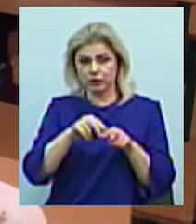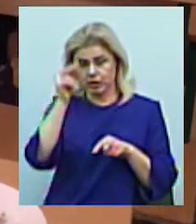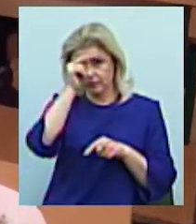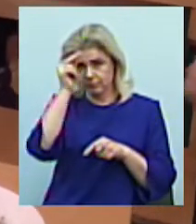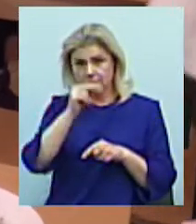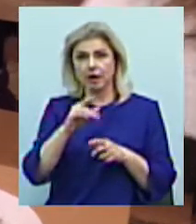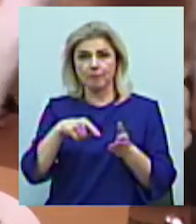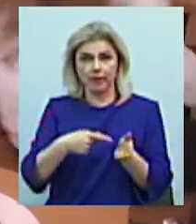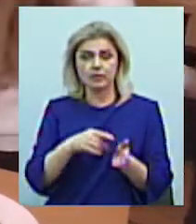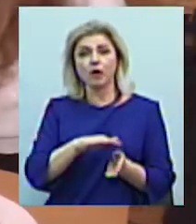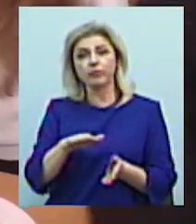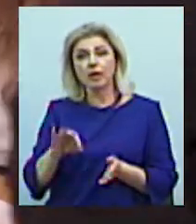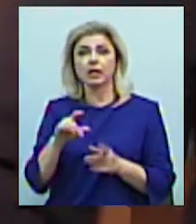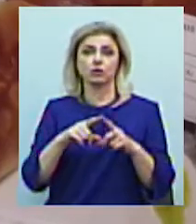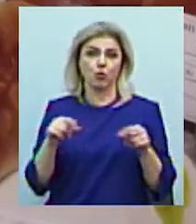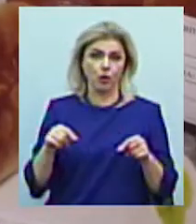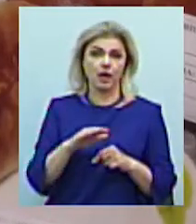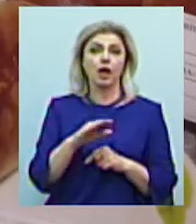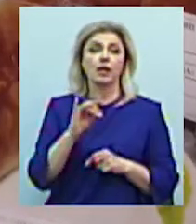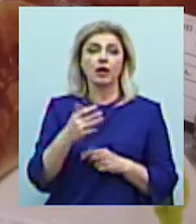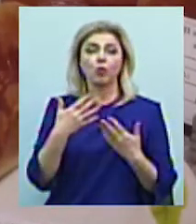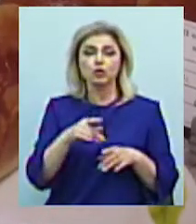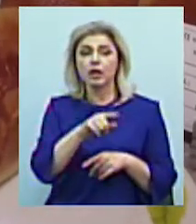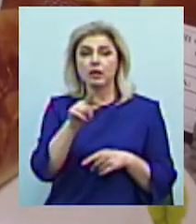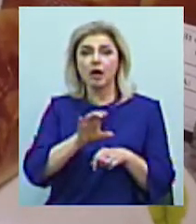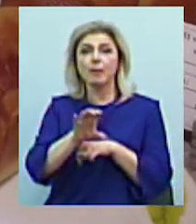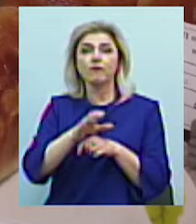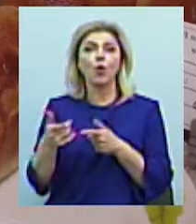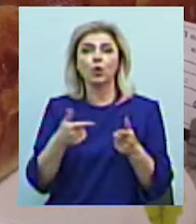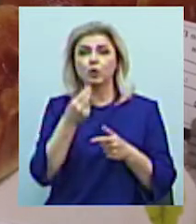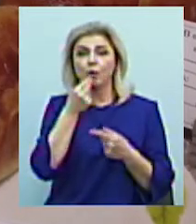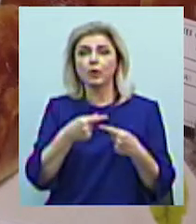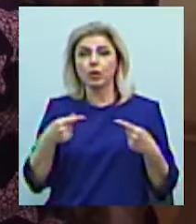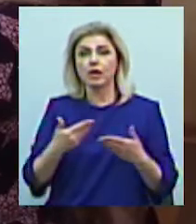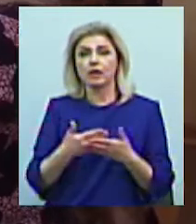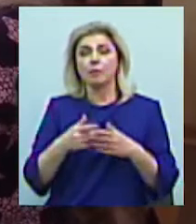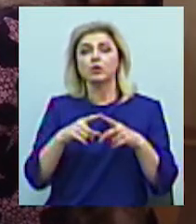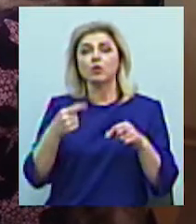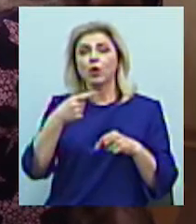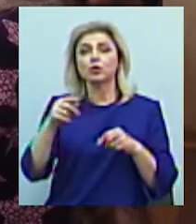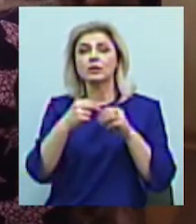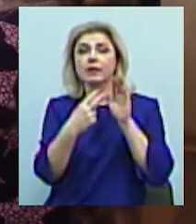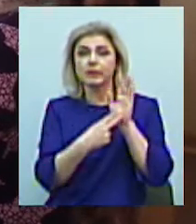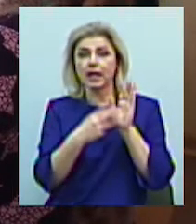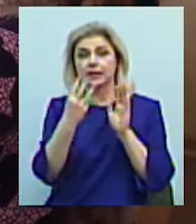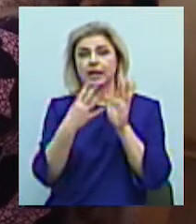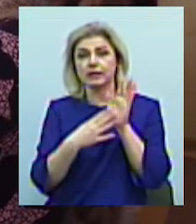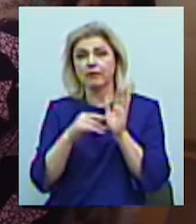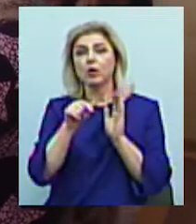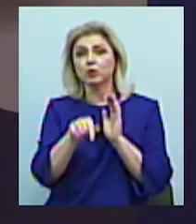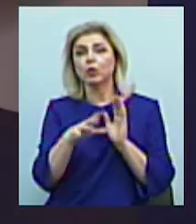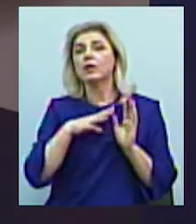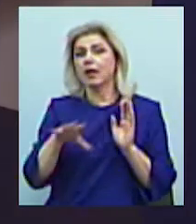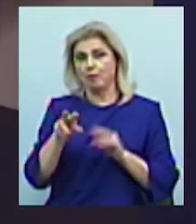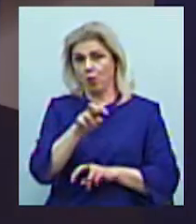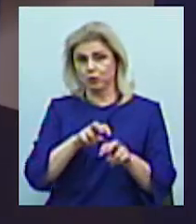школи, так і дитячі садочки. В деяких постачає вже готову продукцію, наприклад, в школи номер 17 і 39. Тут, кажуть, обшуків